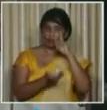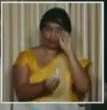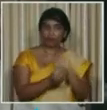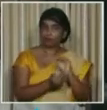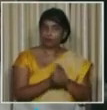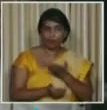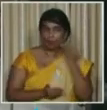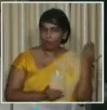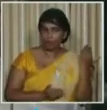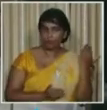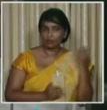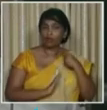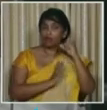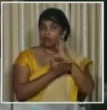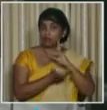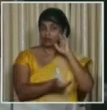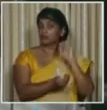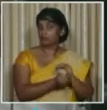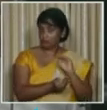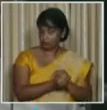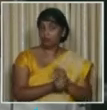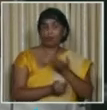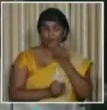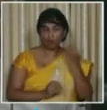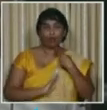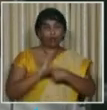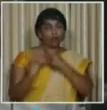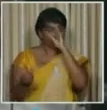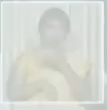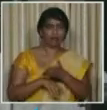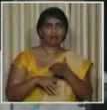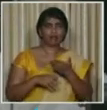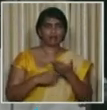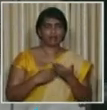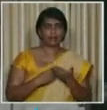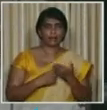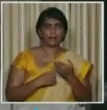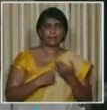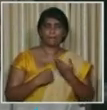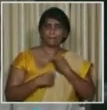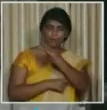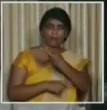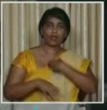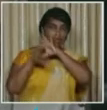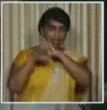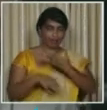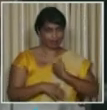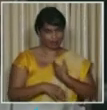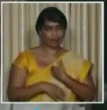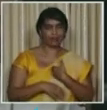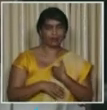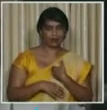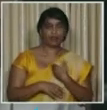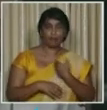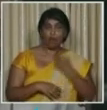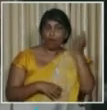කරන්න පුළුවන්ද? ව්‍යවස්ථාව ආරක්ෂා කරන්න පුළුවන් රට ආරක්ෂා කරොත් විතරයි. මේ මමයි මේගොල්ලෝ ගෙනාවේ. මං